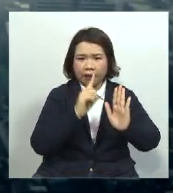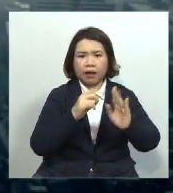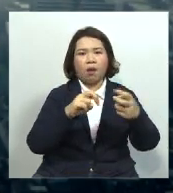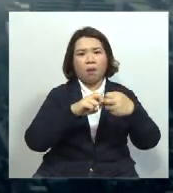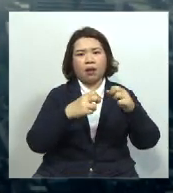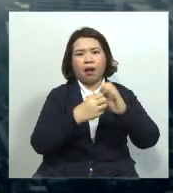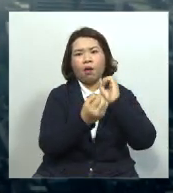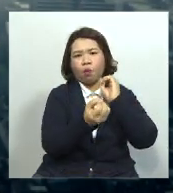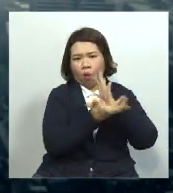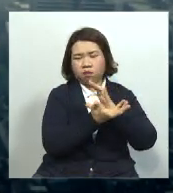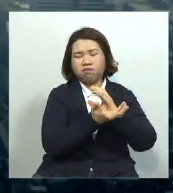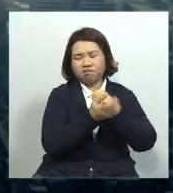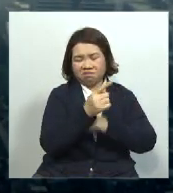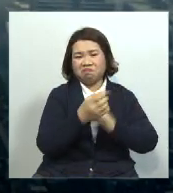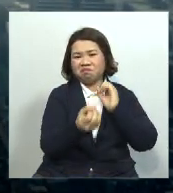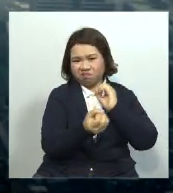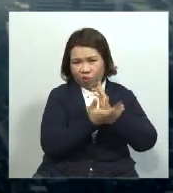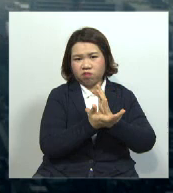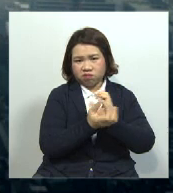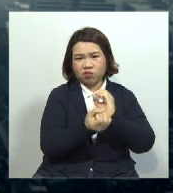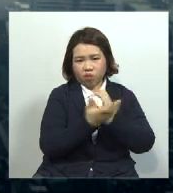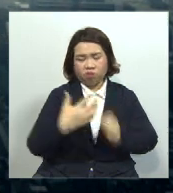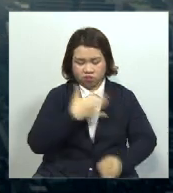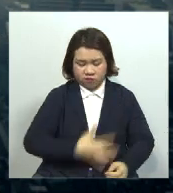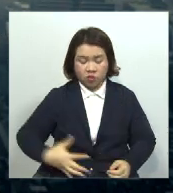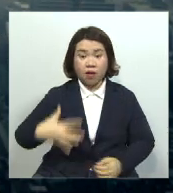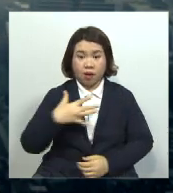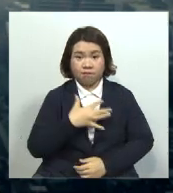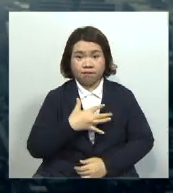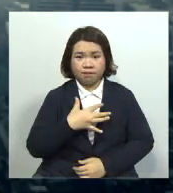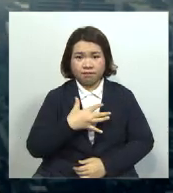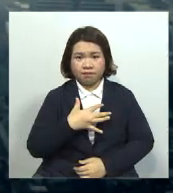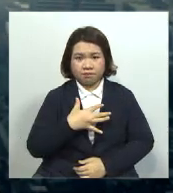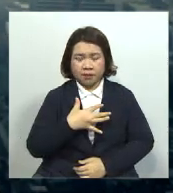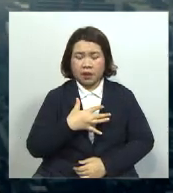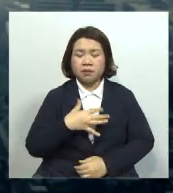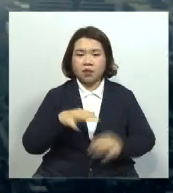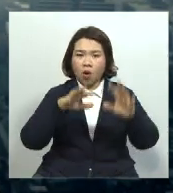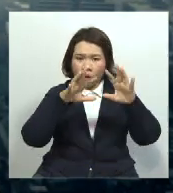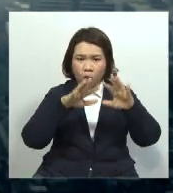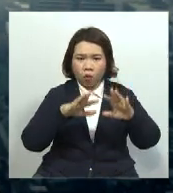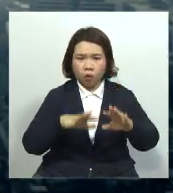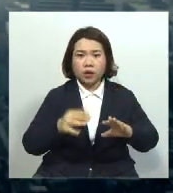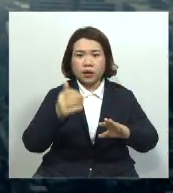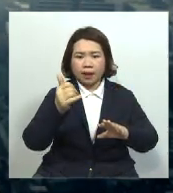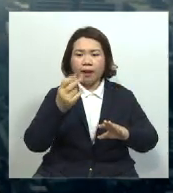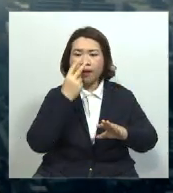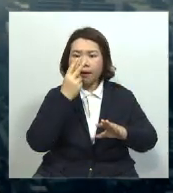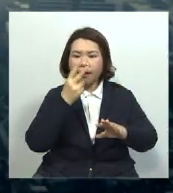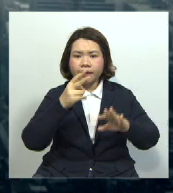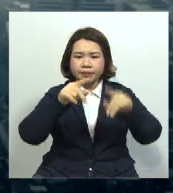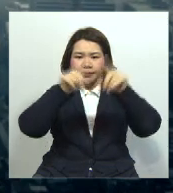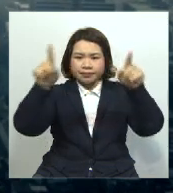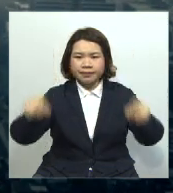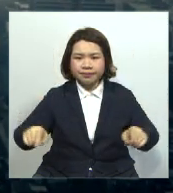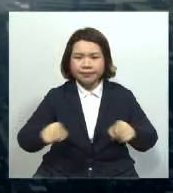ศที่มีมลพิษอยู่ในระดับที่ส่งผลกระทบต่อสุขภาพปรับลดน้อยลงค่ะส่วนใหญ่ที่คุณผู้ชมเห็นบนหน้